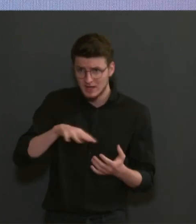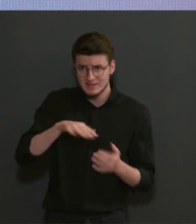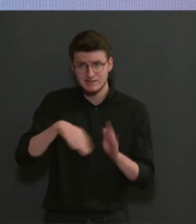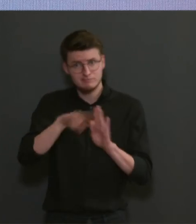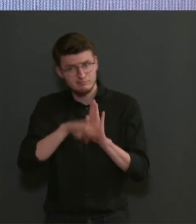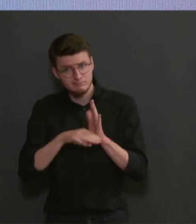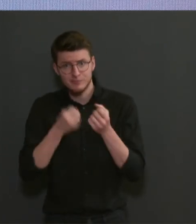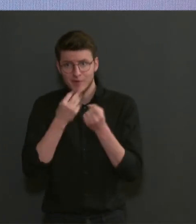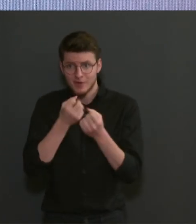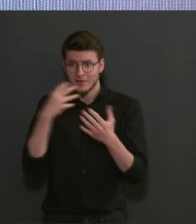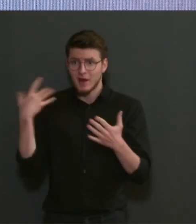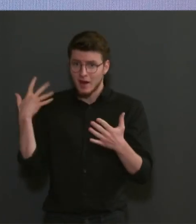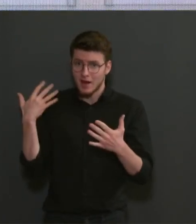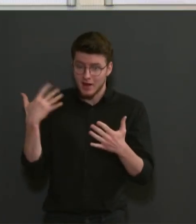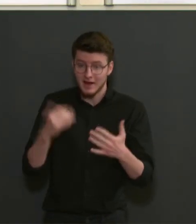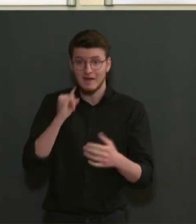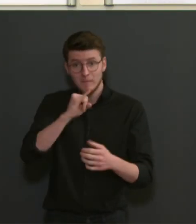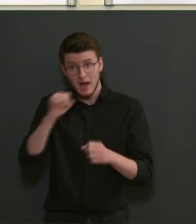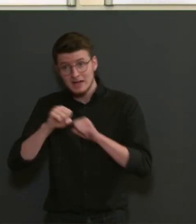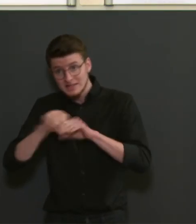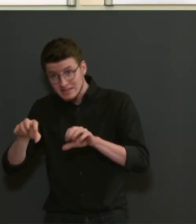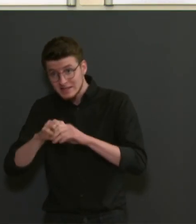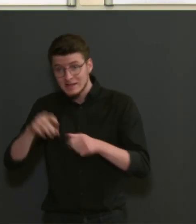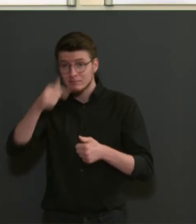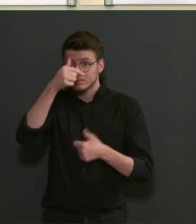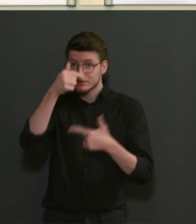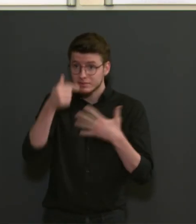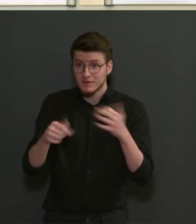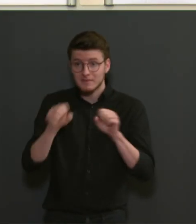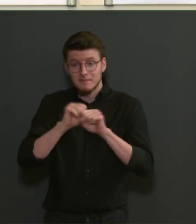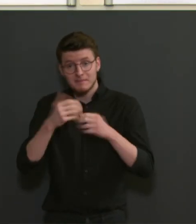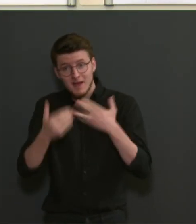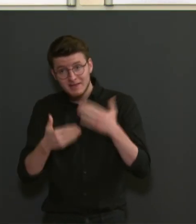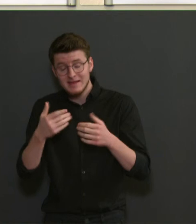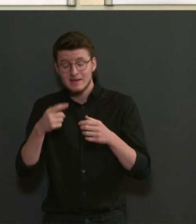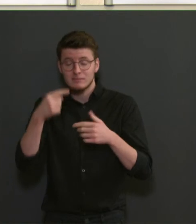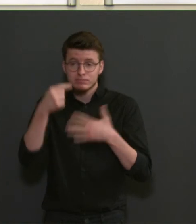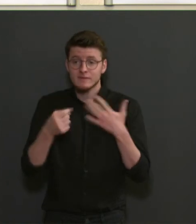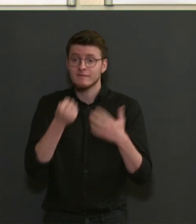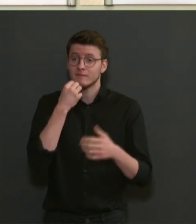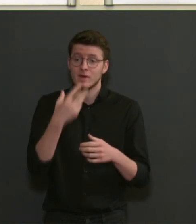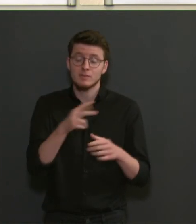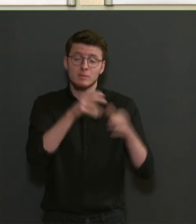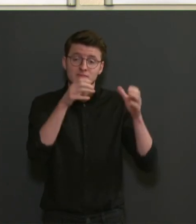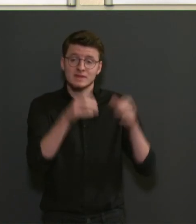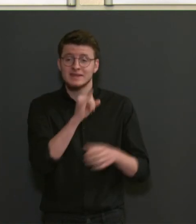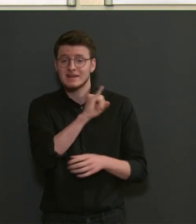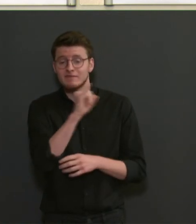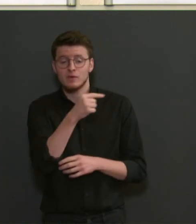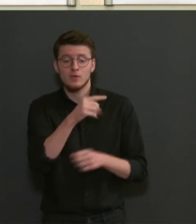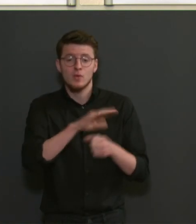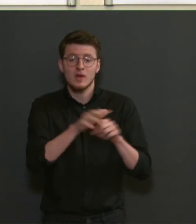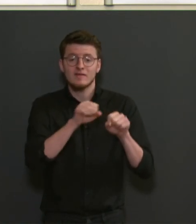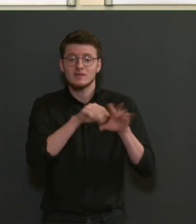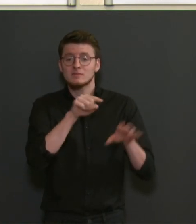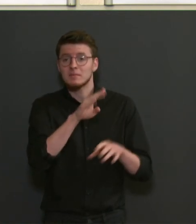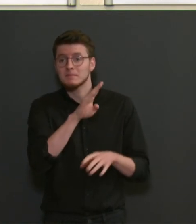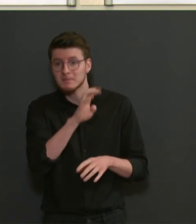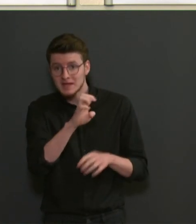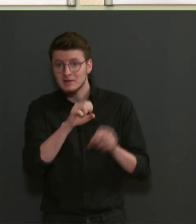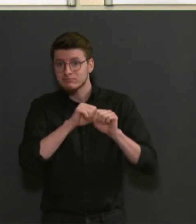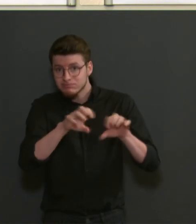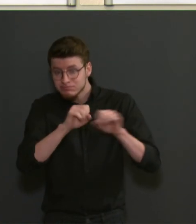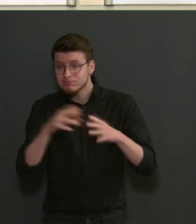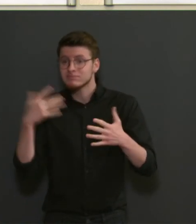Via verschillende kanalen, de referentiewebsite info-coronavirus.be, het informatienummer, de sociale